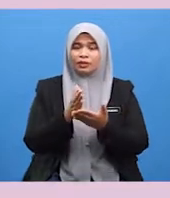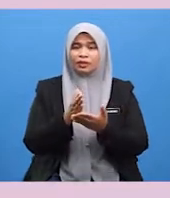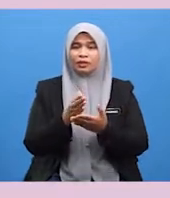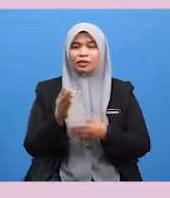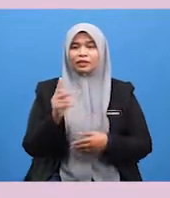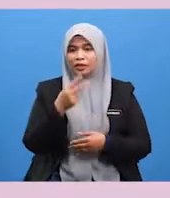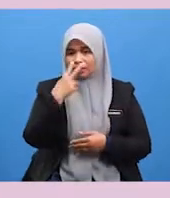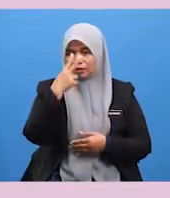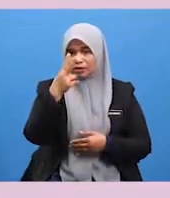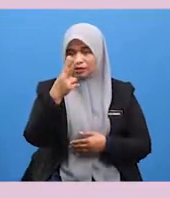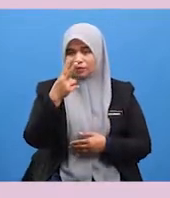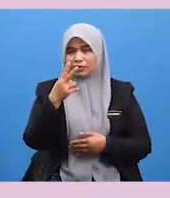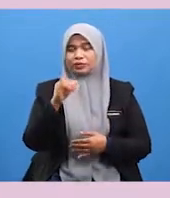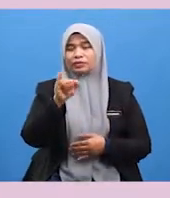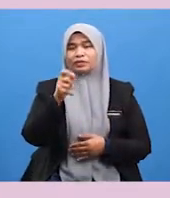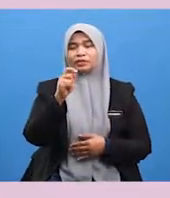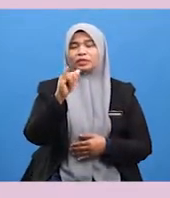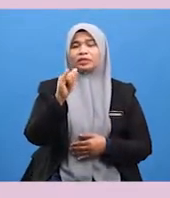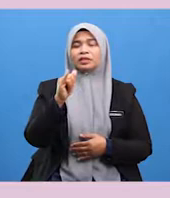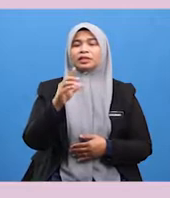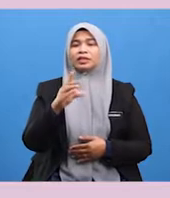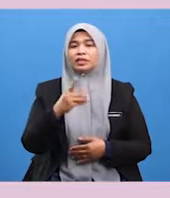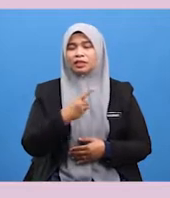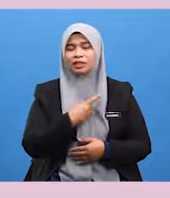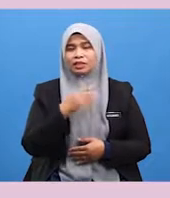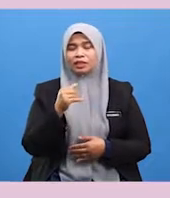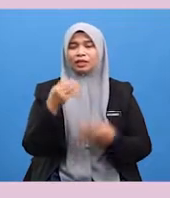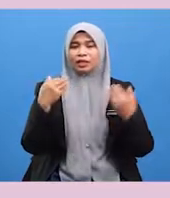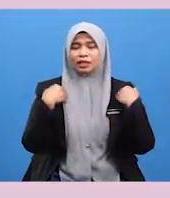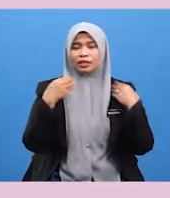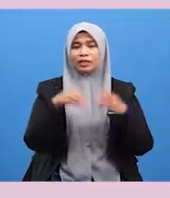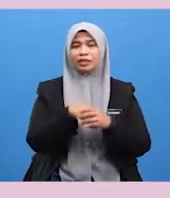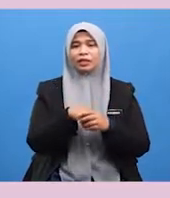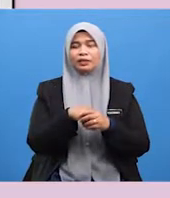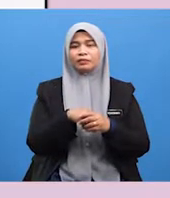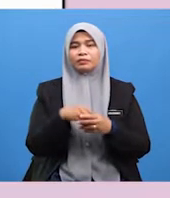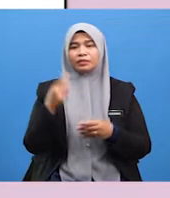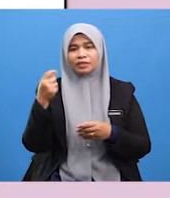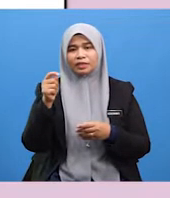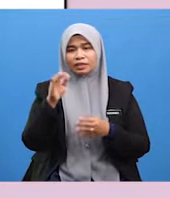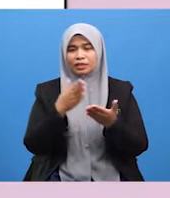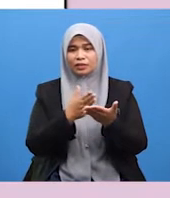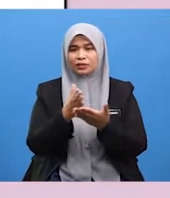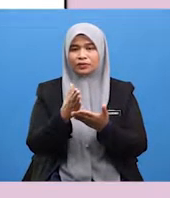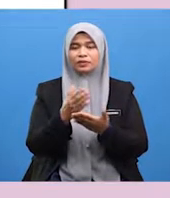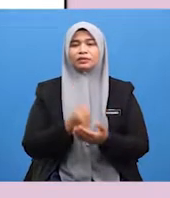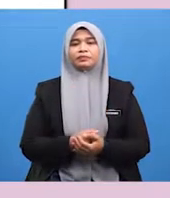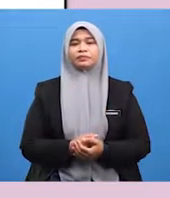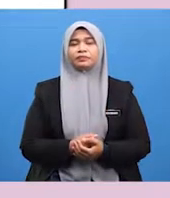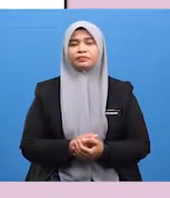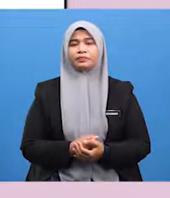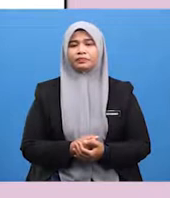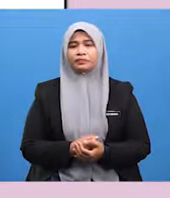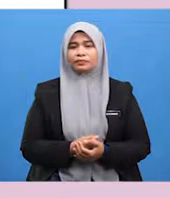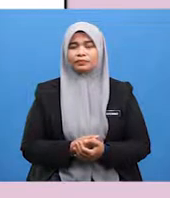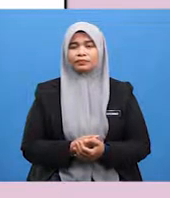Seterusnya, mari kita lihat pula jati diri yang terkandung di dalam petikan seterusnya menerusi novel Saudaga